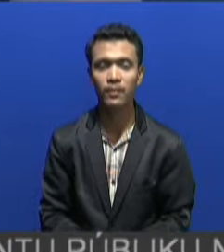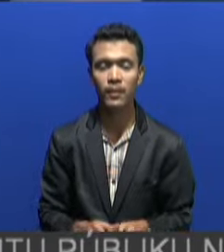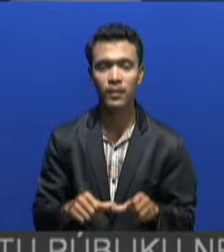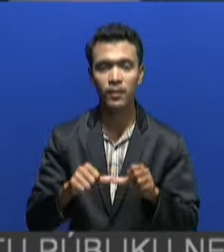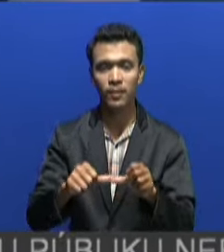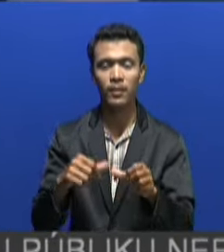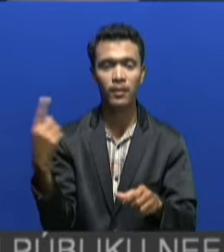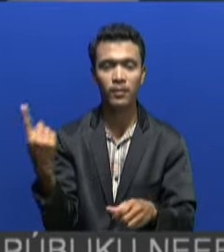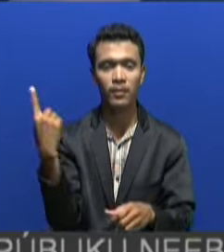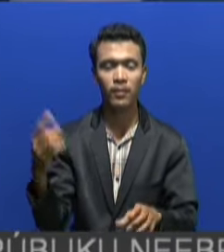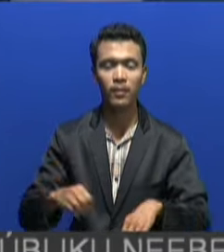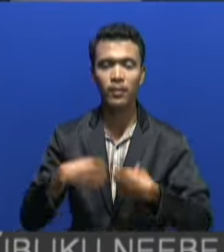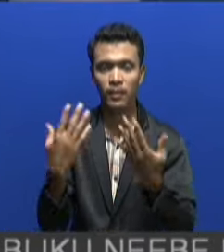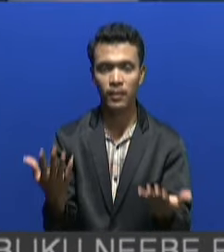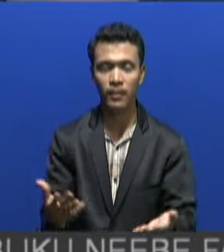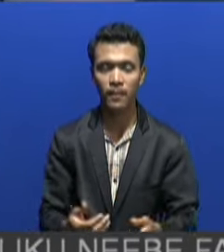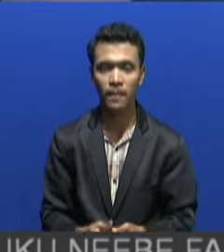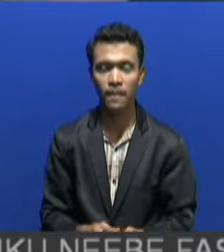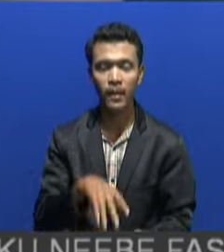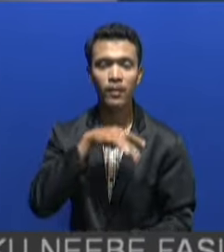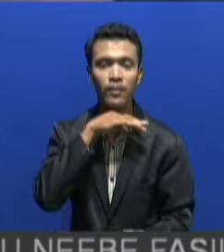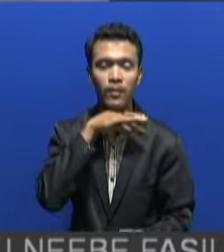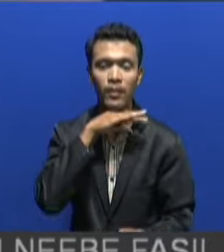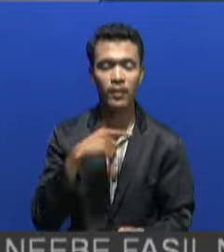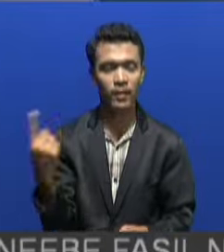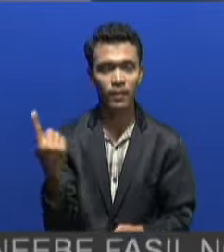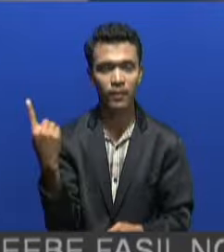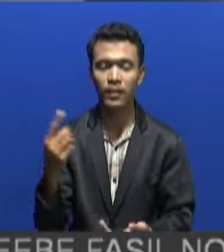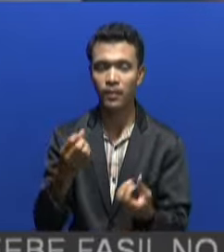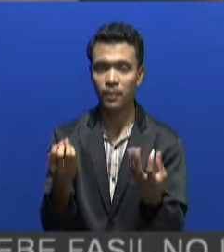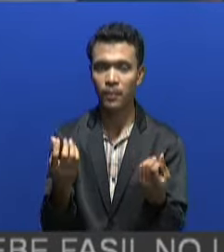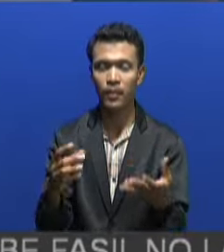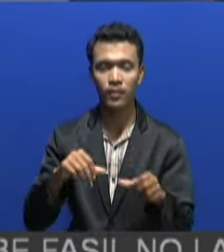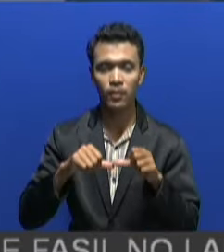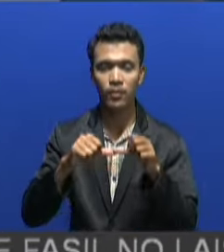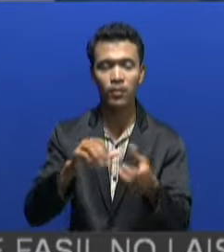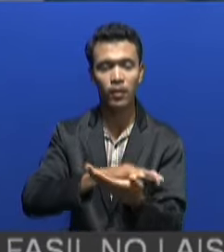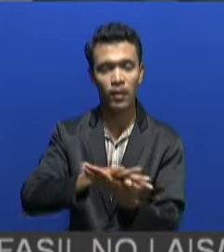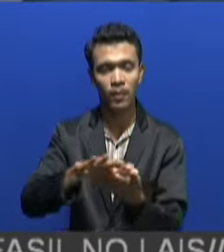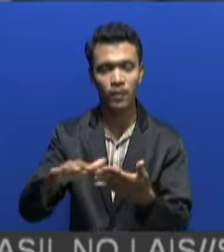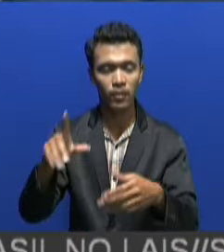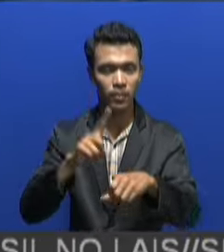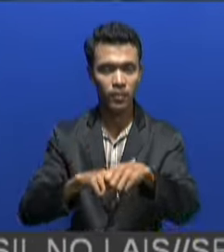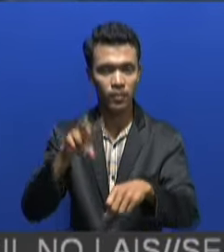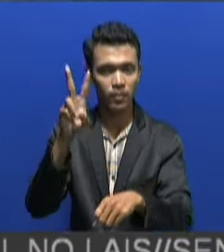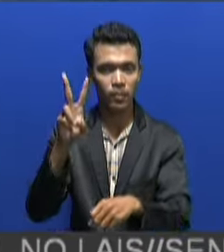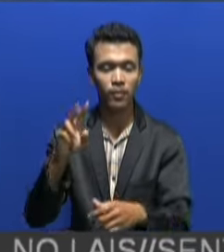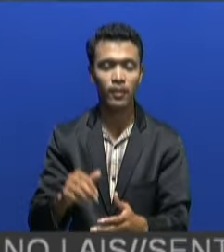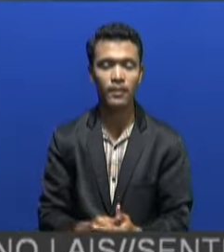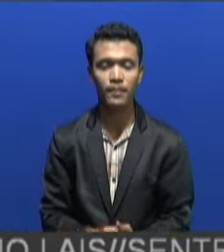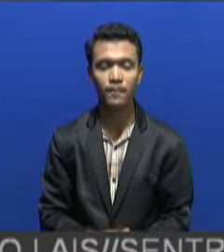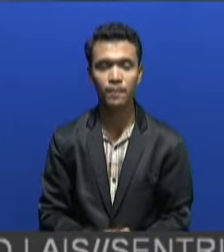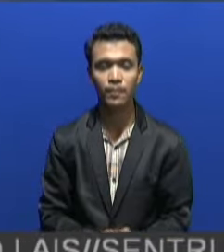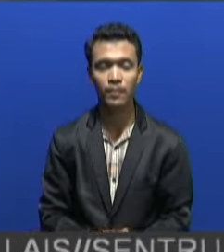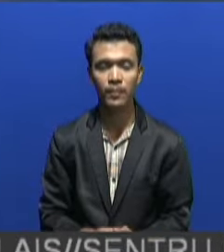fatin ga? Ne continue na fatin karik fair se an sane helanta am se continue to jam 1 o jam 2 an sane foin diskansa.